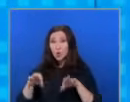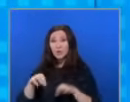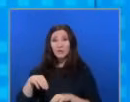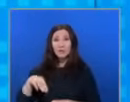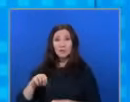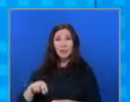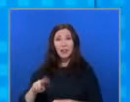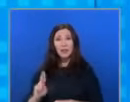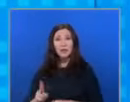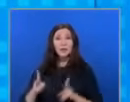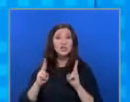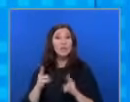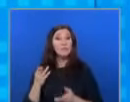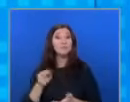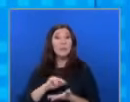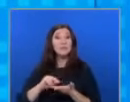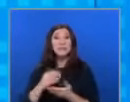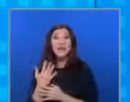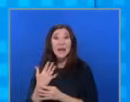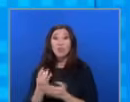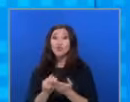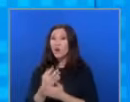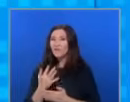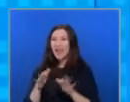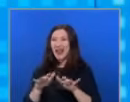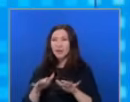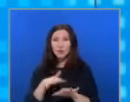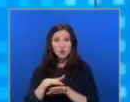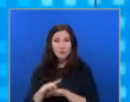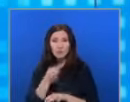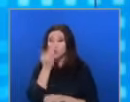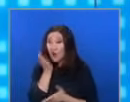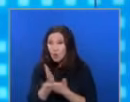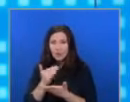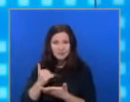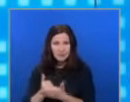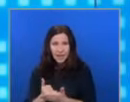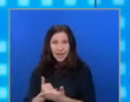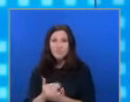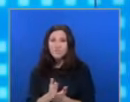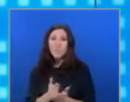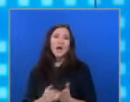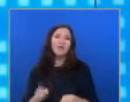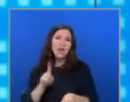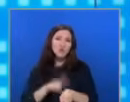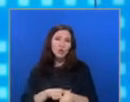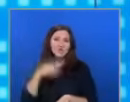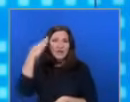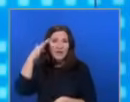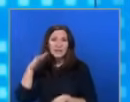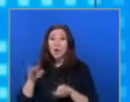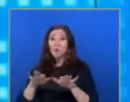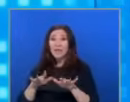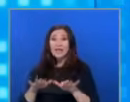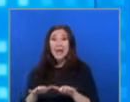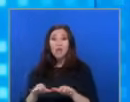готовите ТЕЛК решения. Те са написани на ръка, но новата електронна система за случайно разпределение насрочва дати за дигиталното им въвеждане